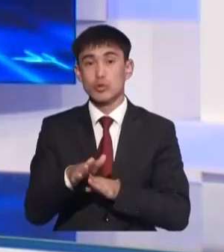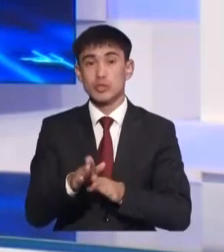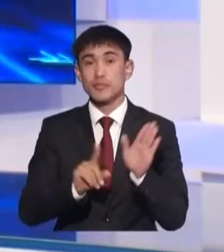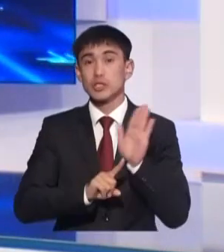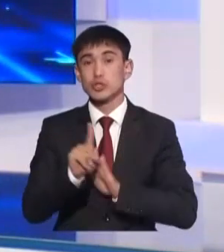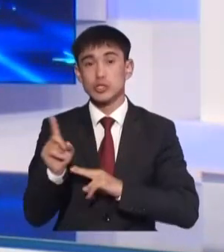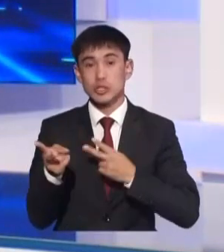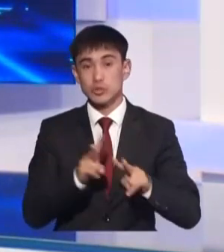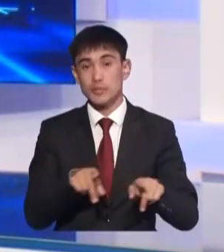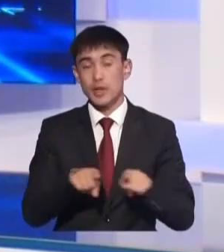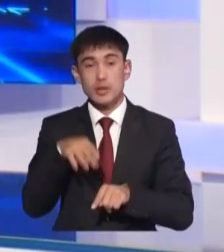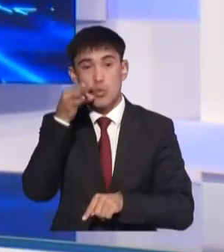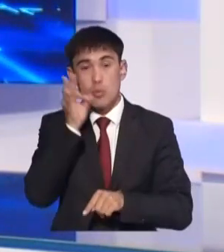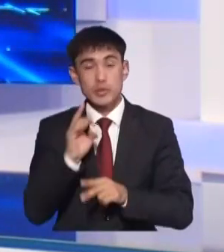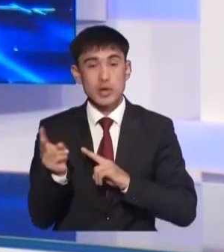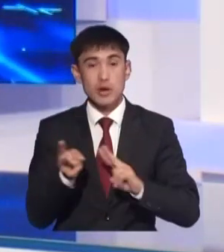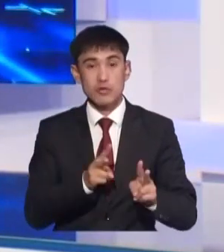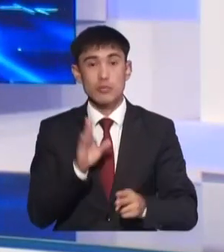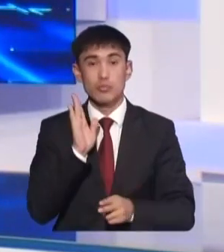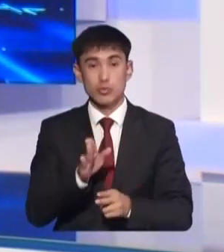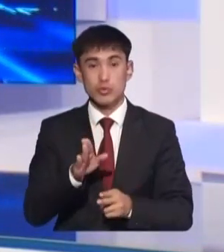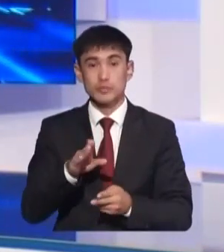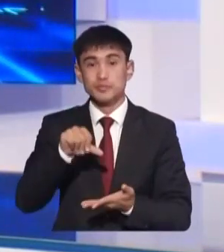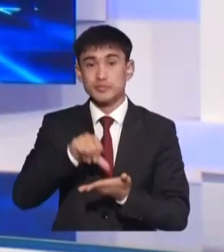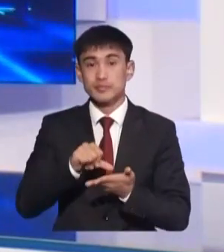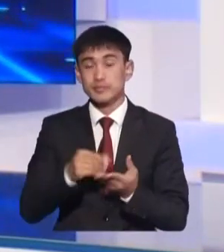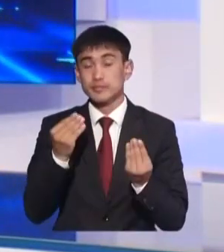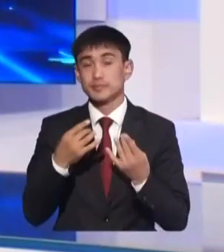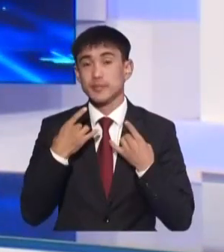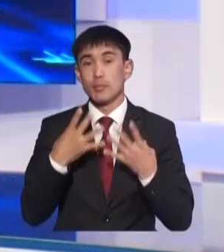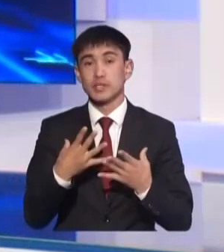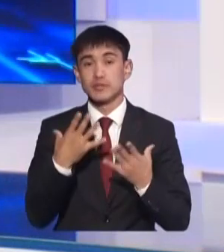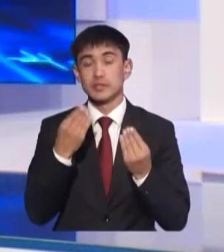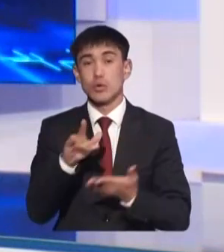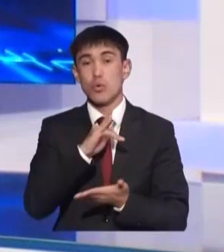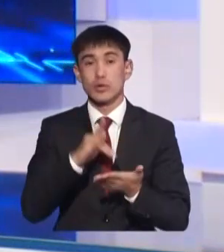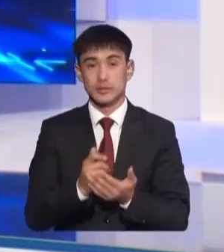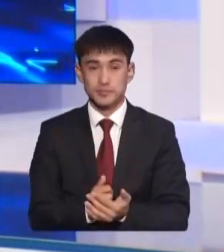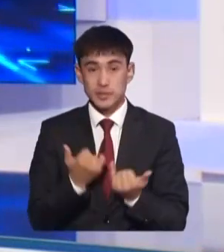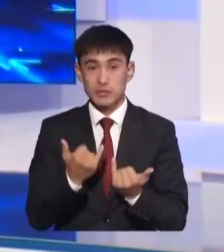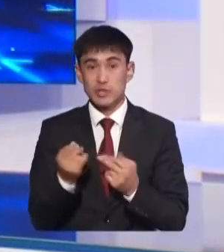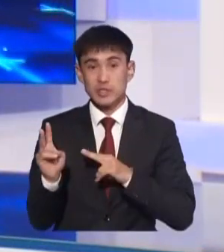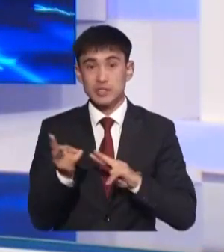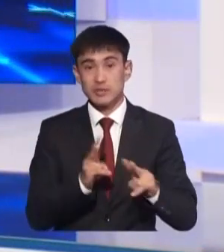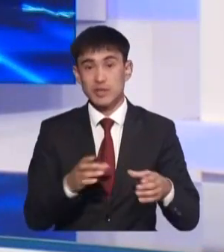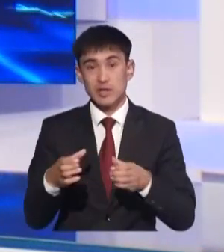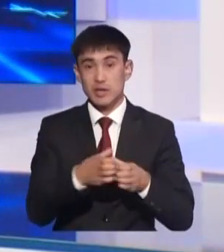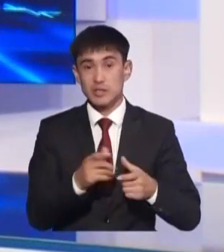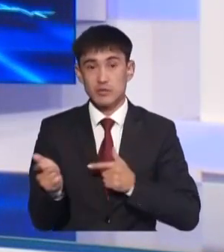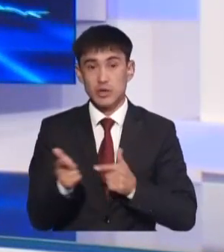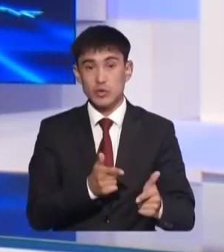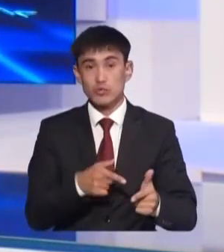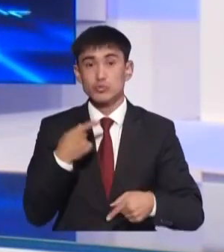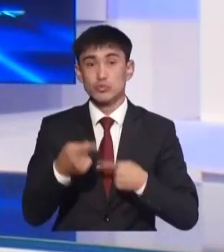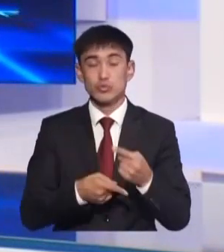как начинающие танцоры, так и опытные хореографы, станет одной из изюминок празднования Дня города. Сегодня танцевальные